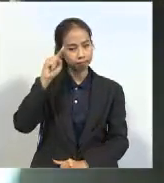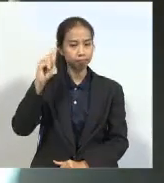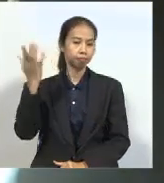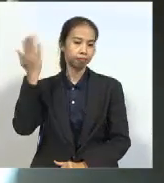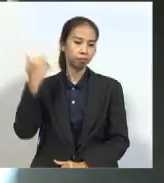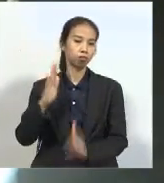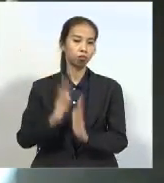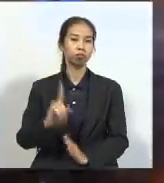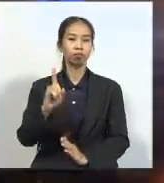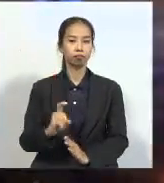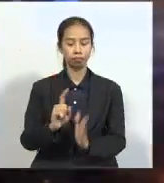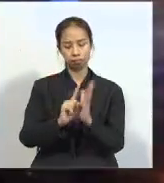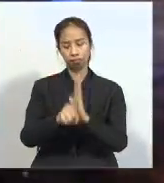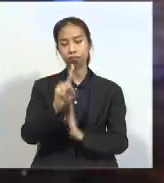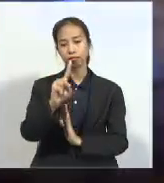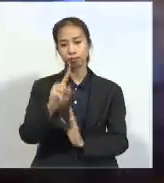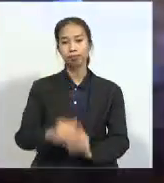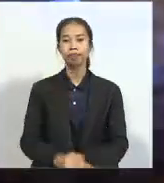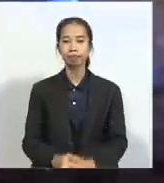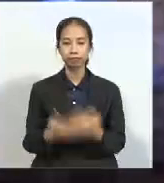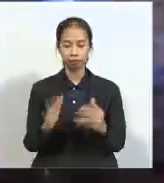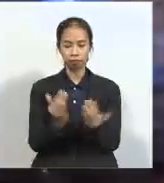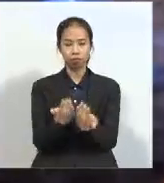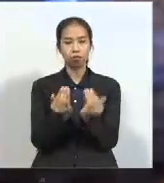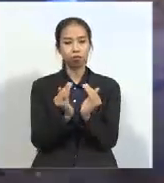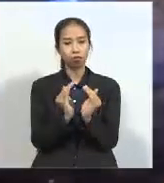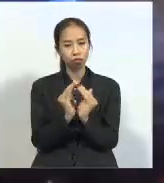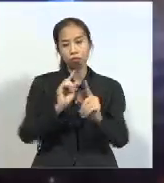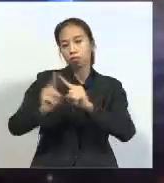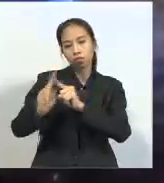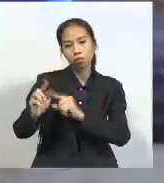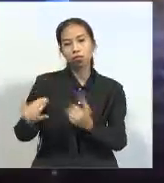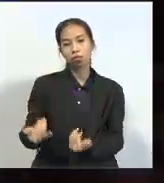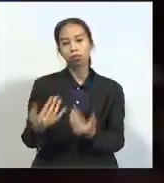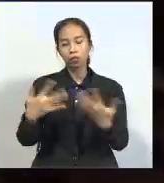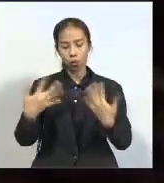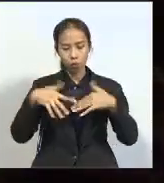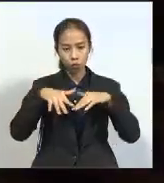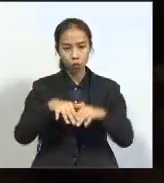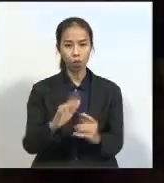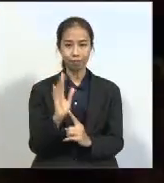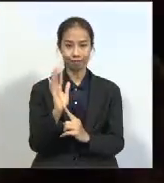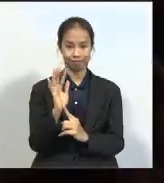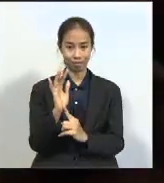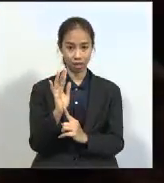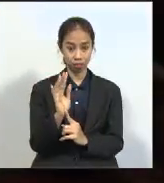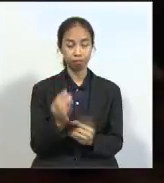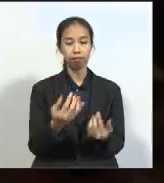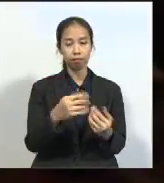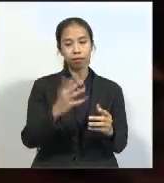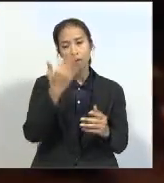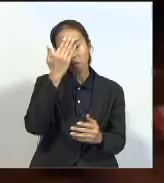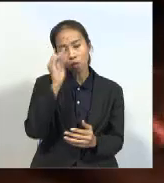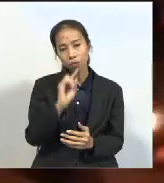เหตุการณ์สึนามิ1นาทีขณะที่ญาติๆของผู้เสียชีวิตและผู้สูญหายก็ร่วมกันจุดเทียนในหลุมทรายบนชายหาดป่าตอง